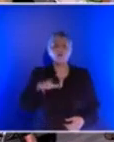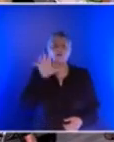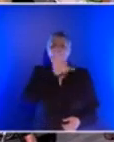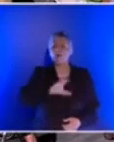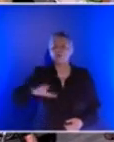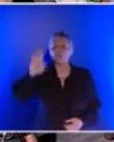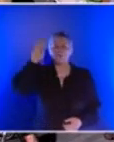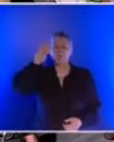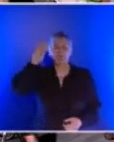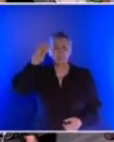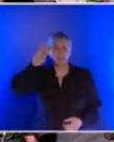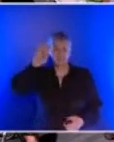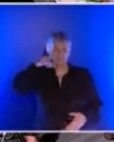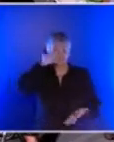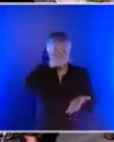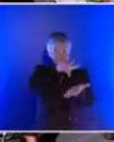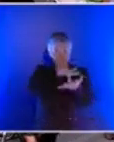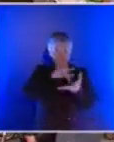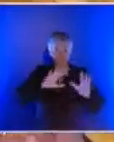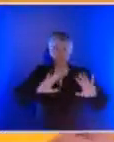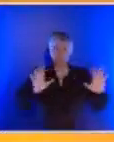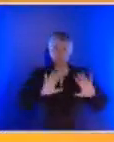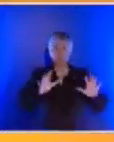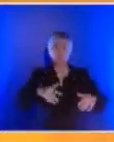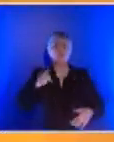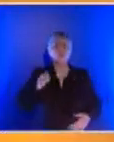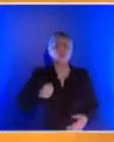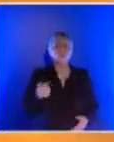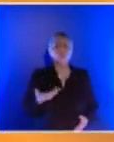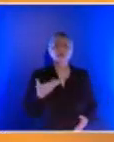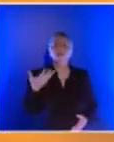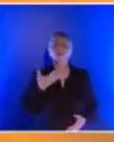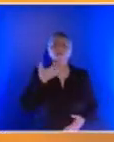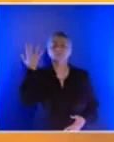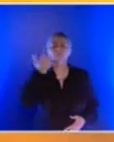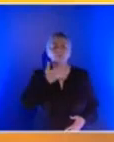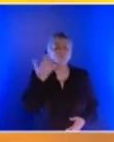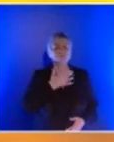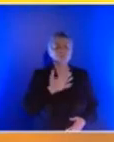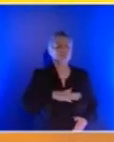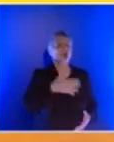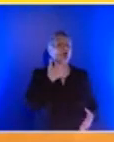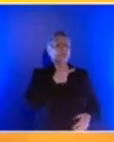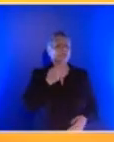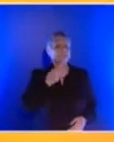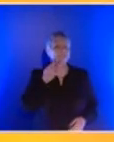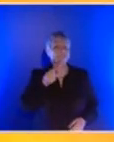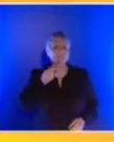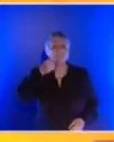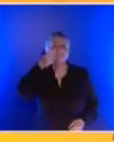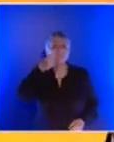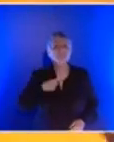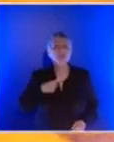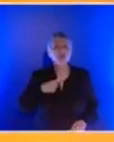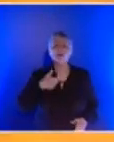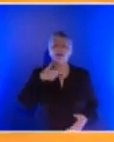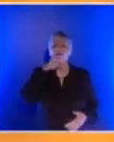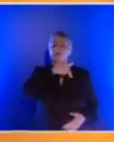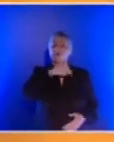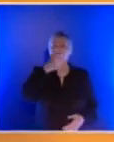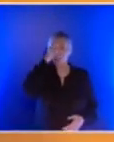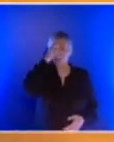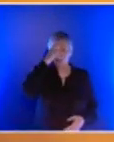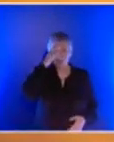ΗΠΑ. Ο τρίτος κόσμος, η Κίνα, η Ινδία αναπτύχθηκαν γρηγορότερα από ότι ο ανεπτυγμένος κόσμος. Φτιάχτηκε ένας